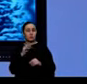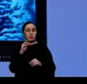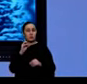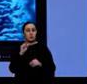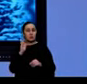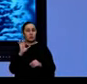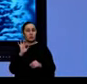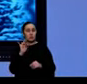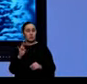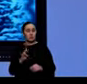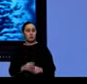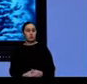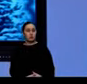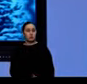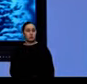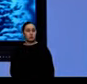barakalla, javon.